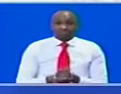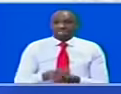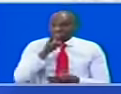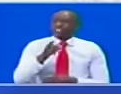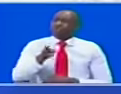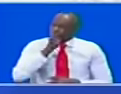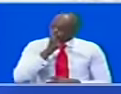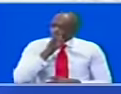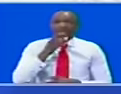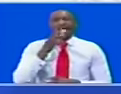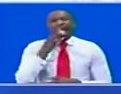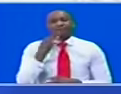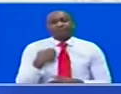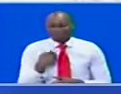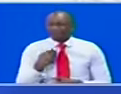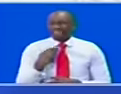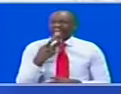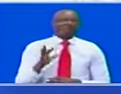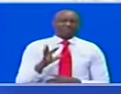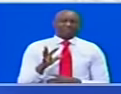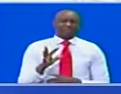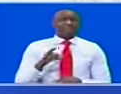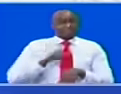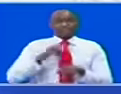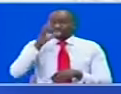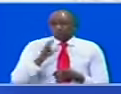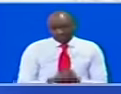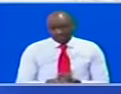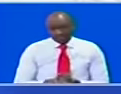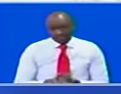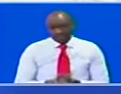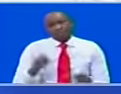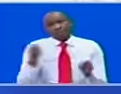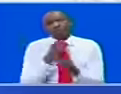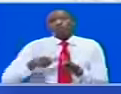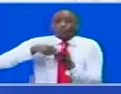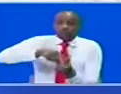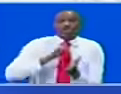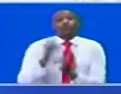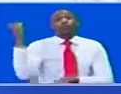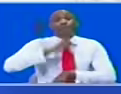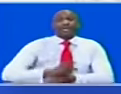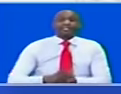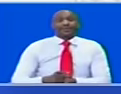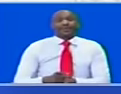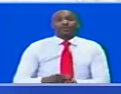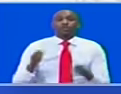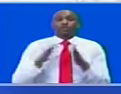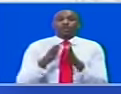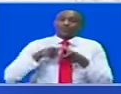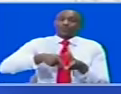Maji ni maji chumbi, ni maji kali. Nikikunya, sikojoi siku mbili.